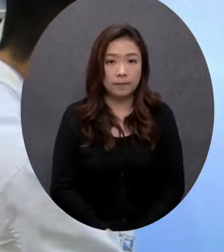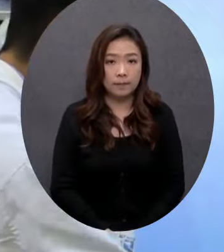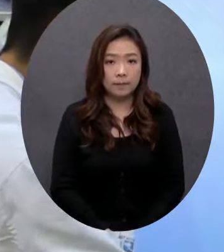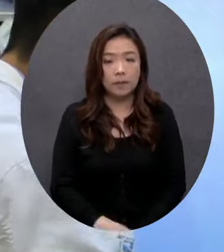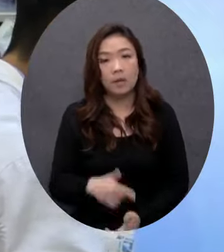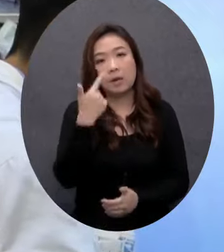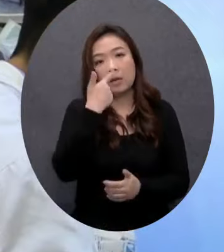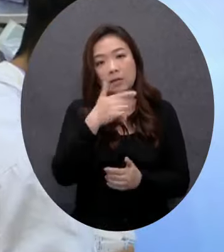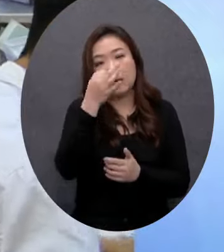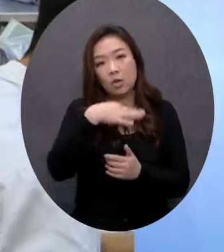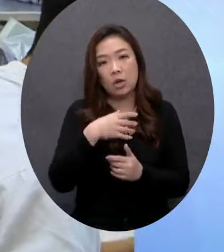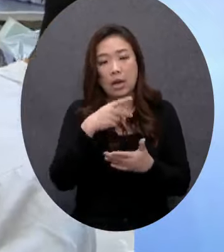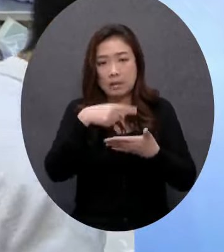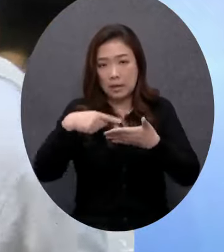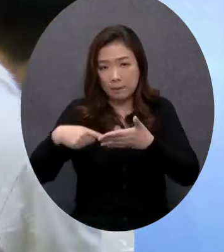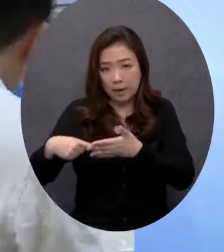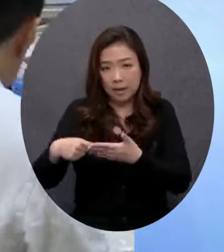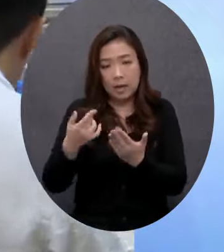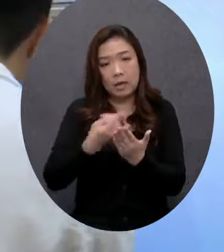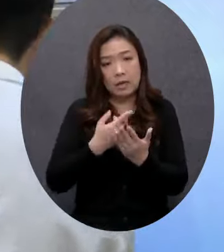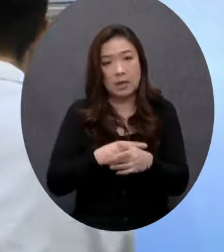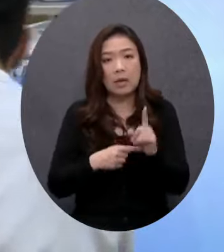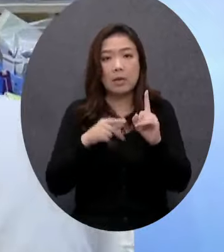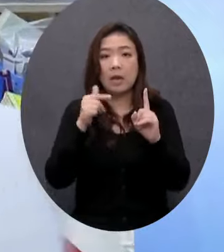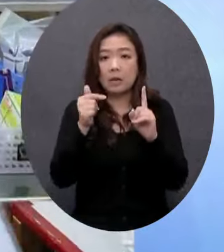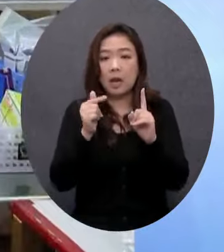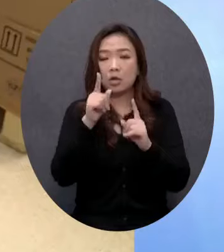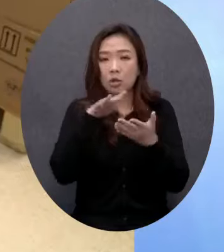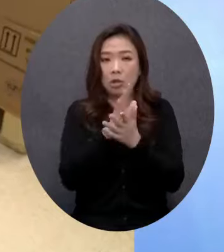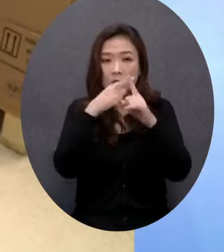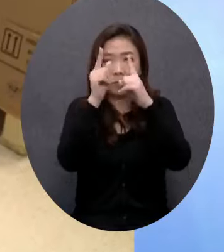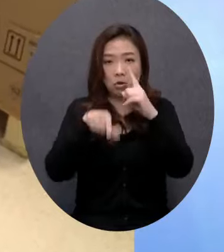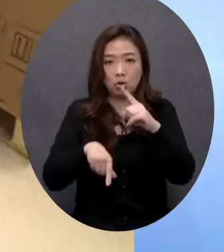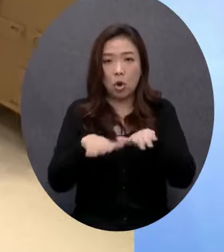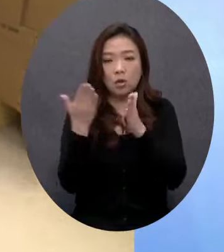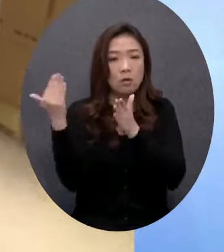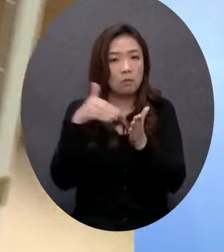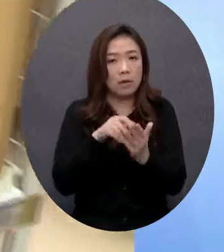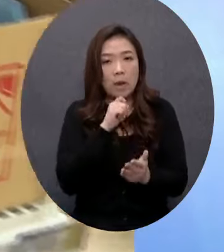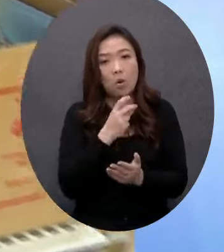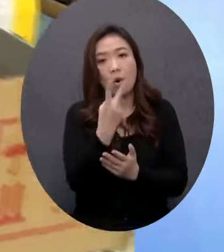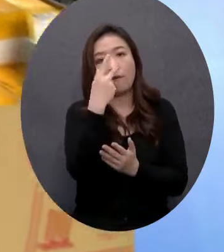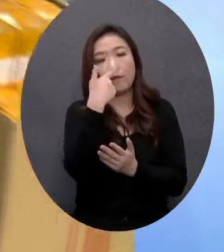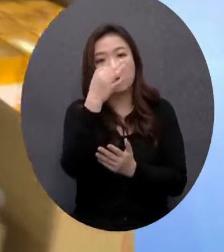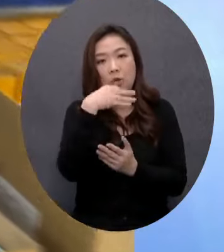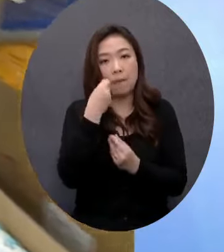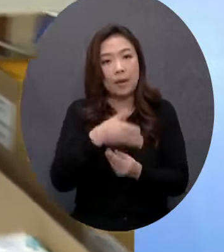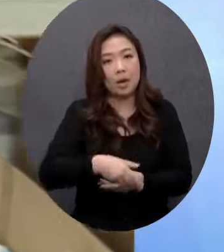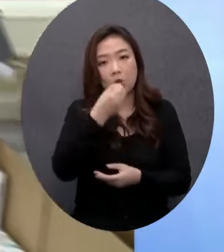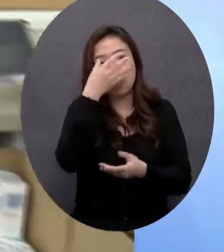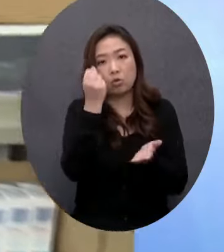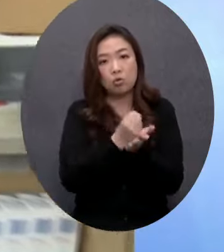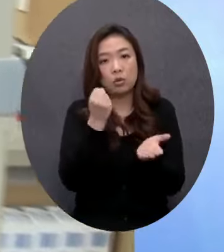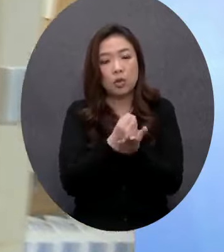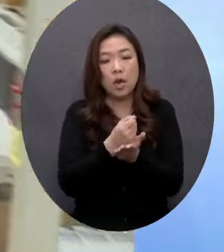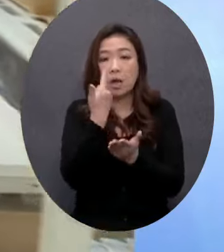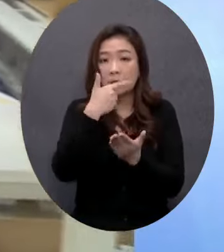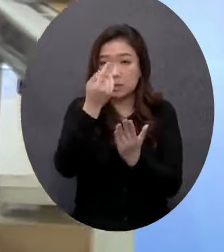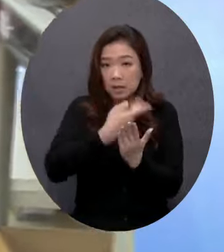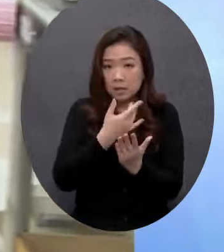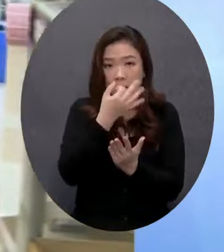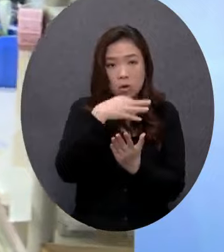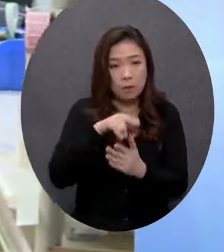新藥審批機制即是一家機制，在去年11月生效，至今有兩款新藥獲准在香港註冊。在新機制下，藥